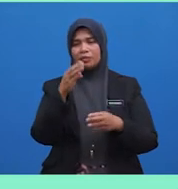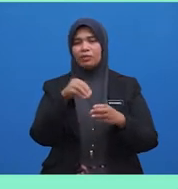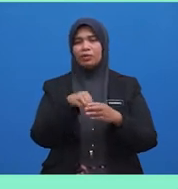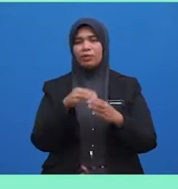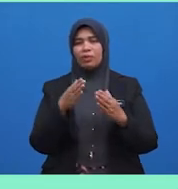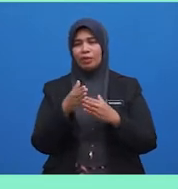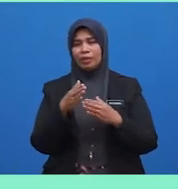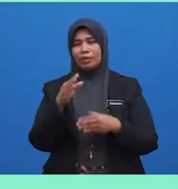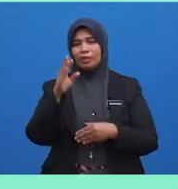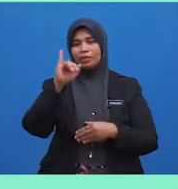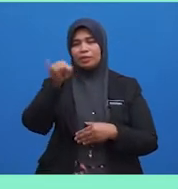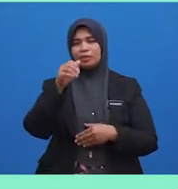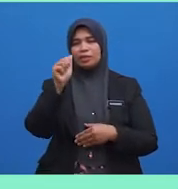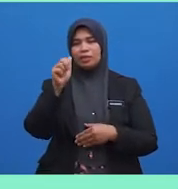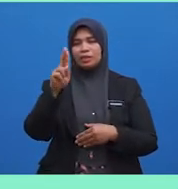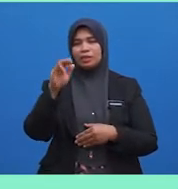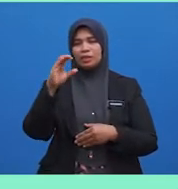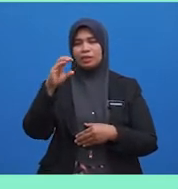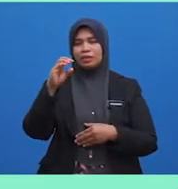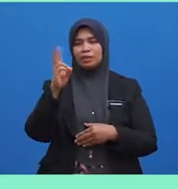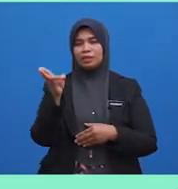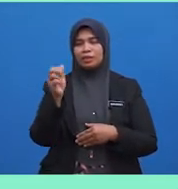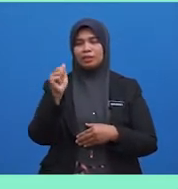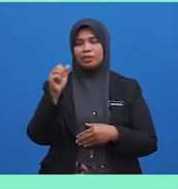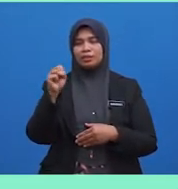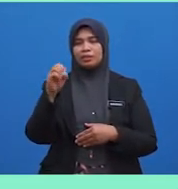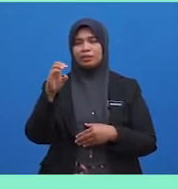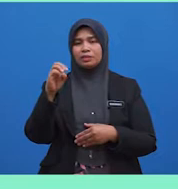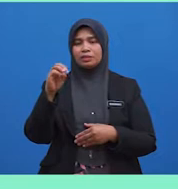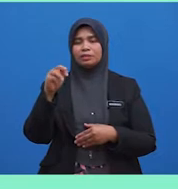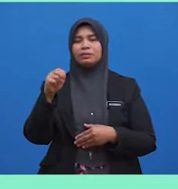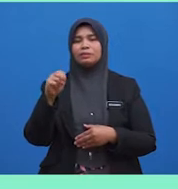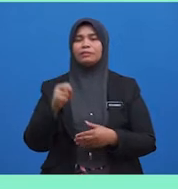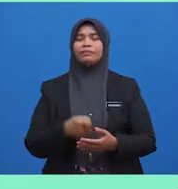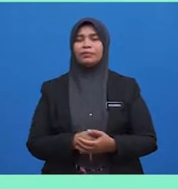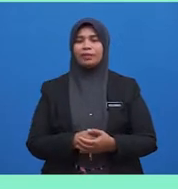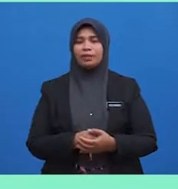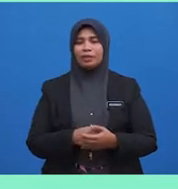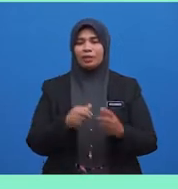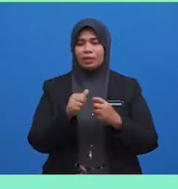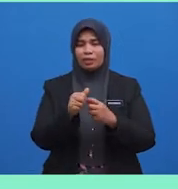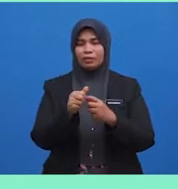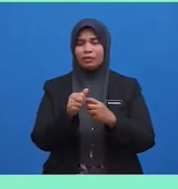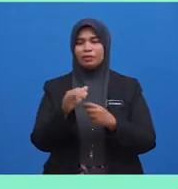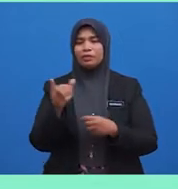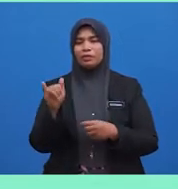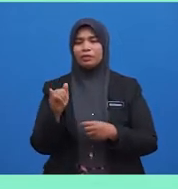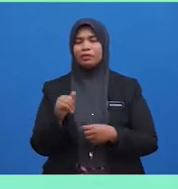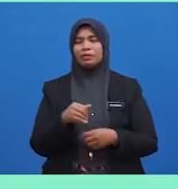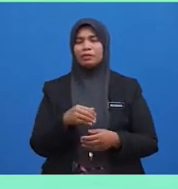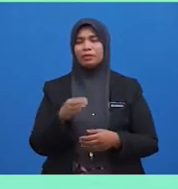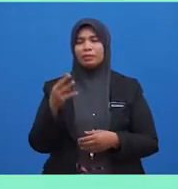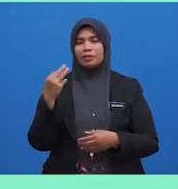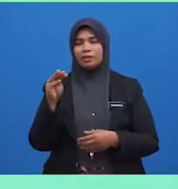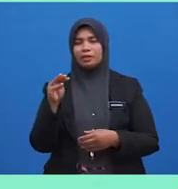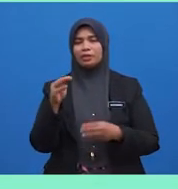The Geology and Mineral Resources of the Neighborhood of Rauk Pahang. Menurutnya, people found